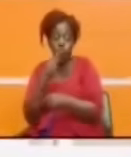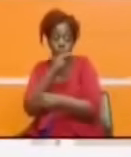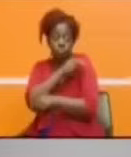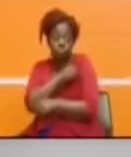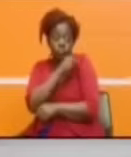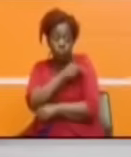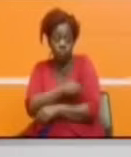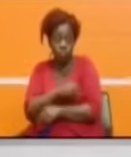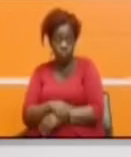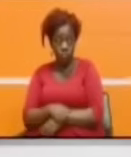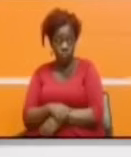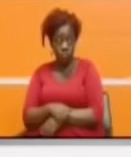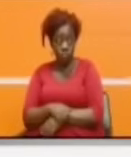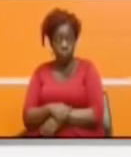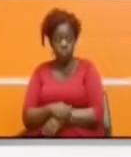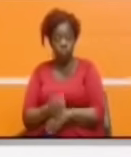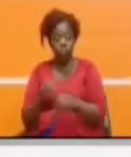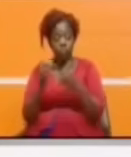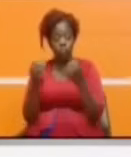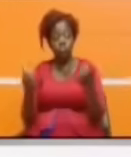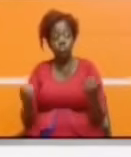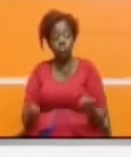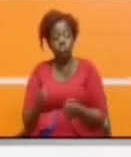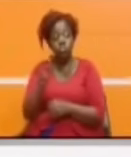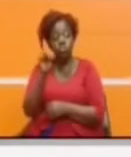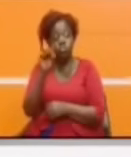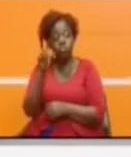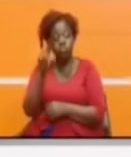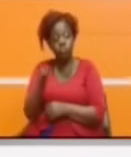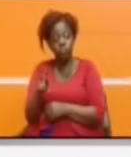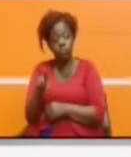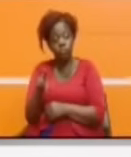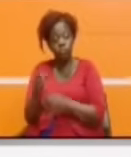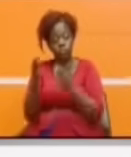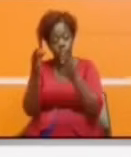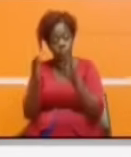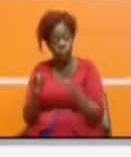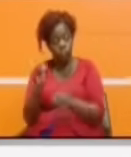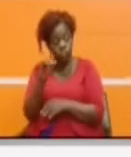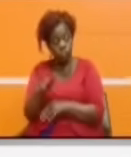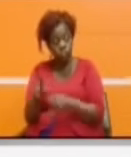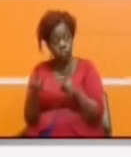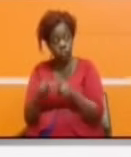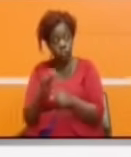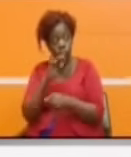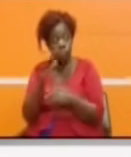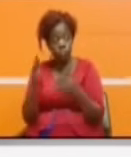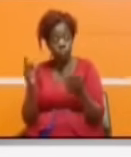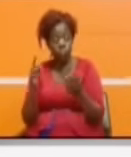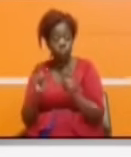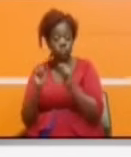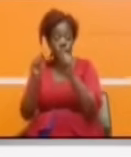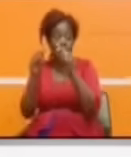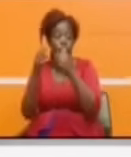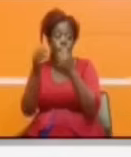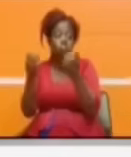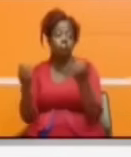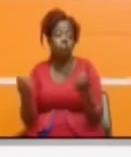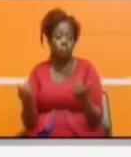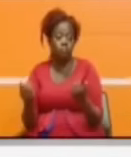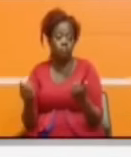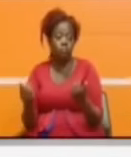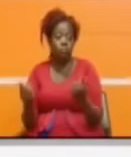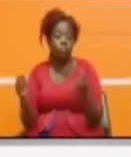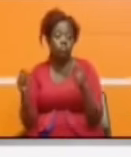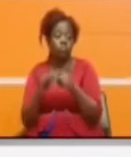erungu gya abaana ababo MedCity account gyeri oyo shubira ayogera jajjanjabira abaana